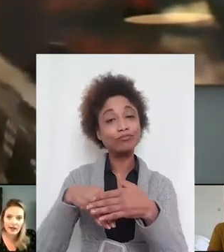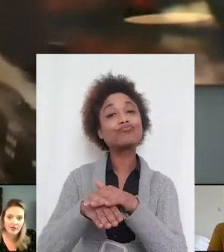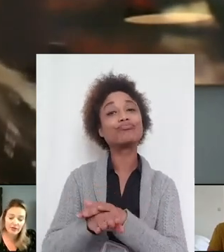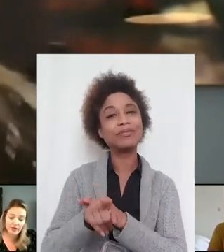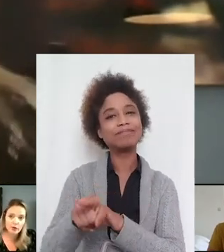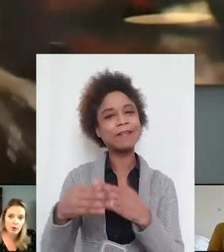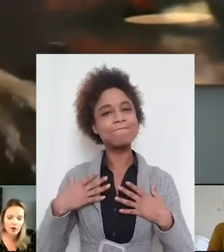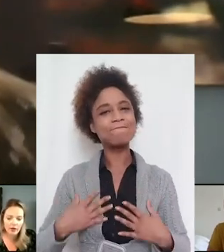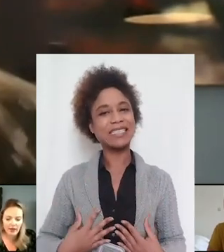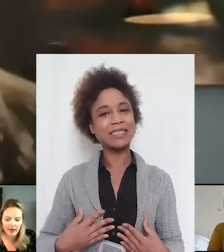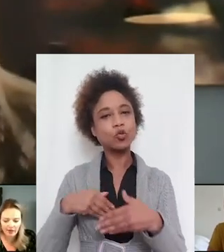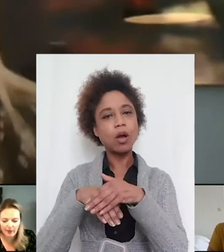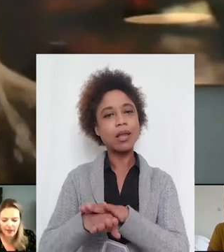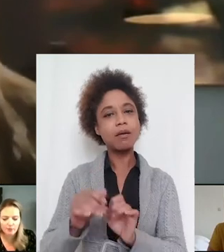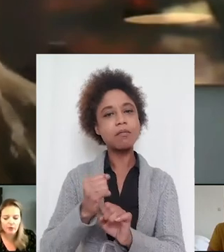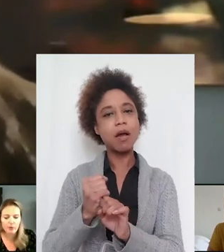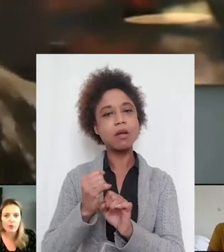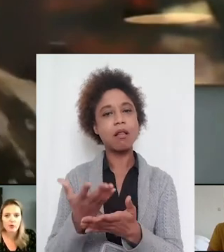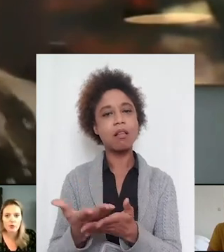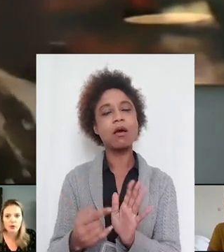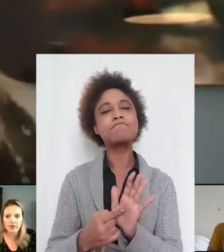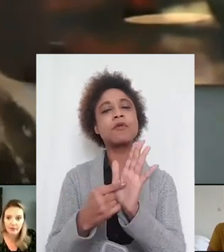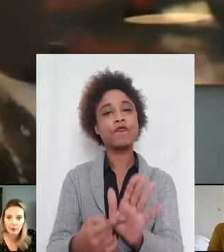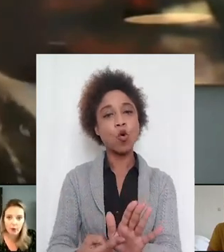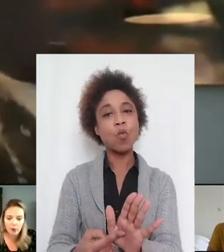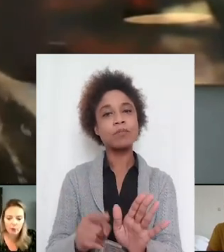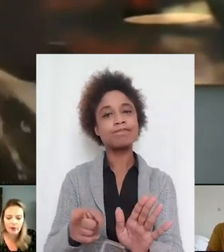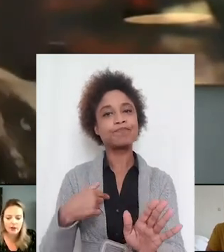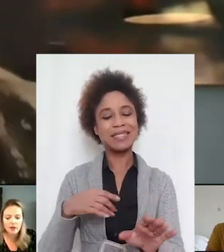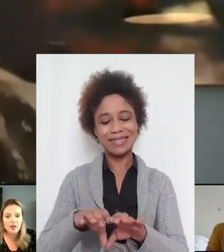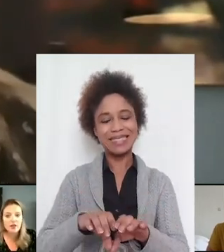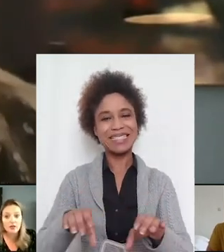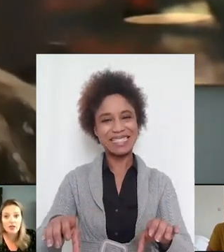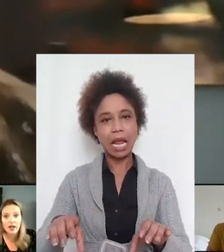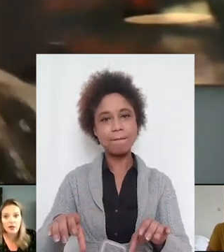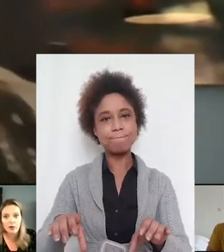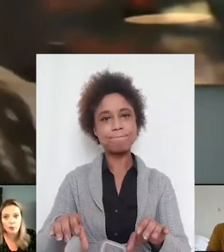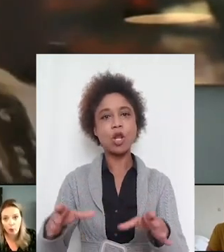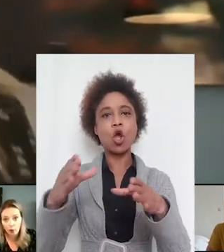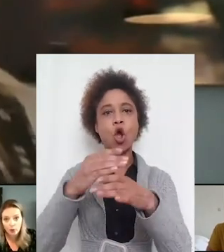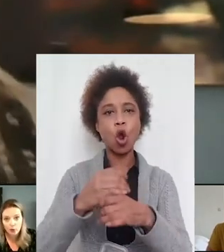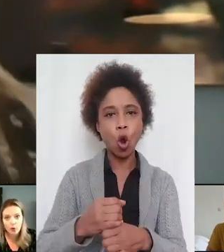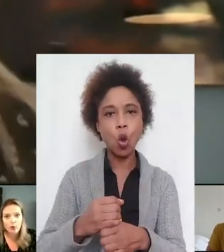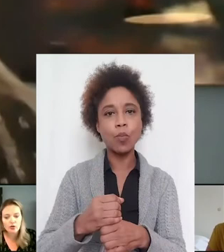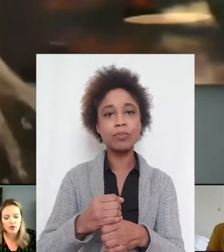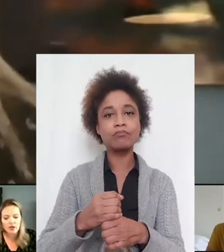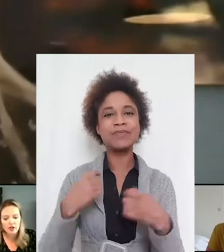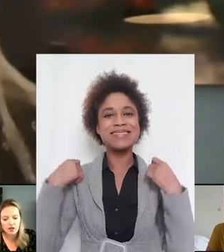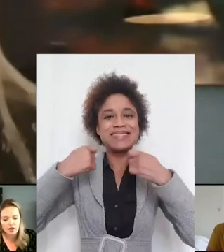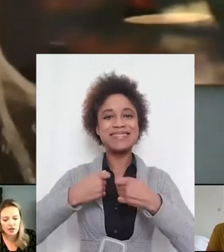toegankelijkheid, de fysieke toegankelijkheid gemaakt. Bijvoorbeeld door drempelhulpen, jashaken op